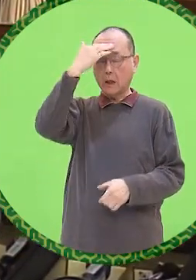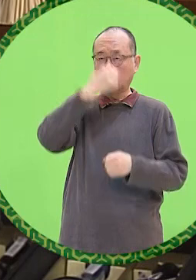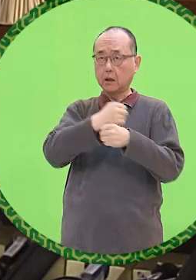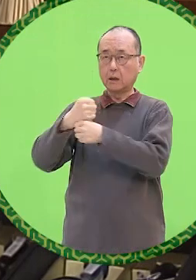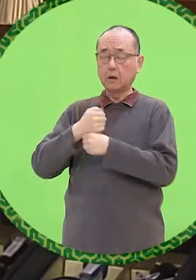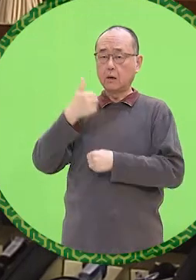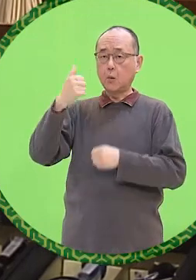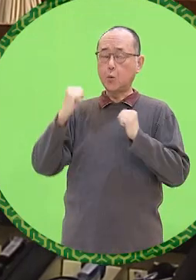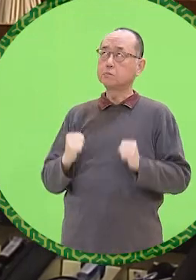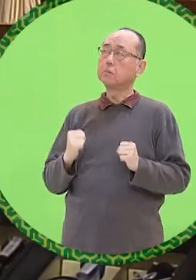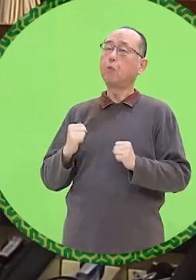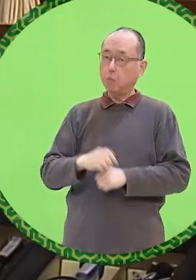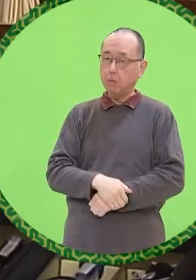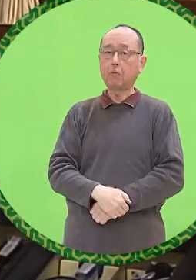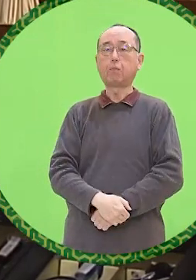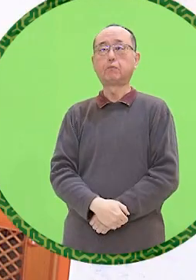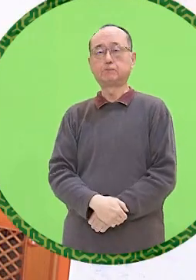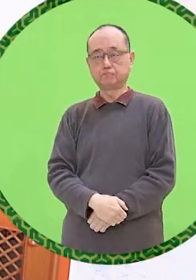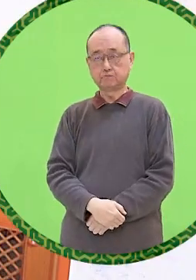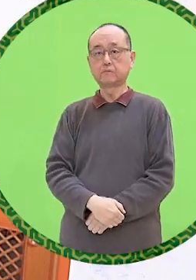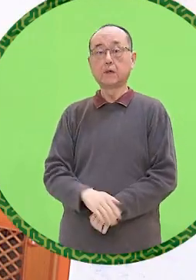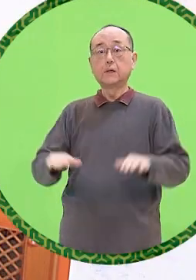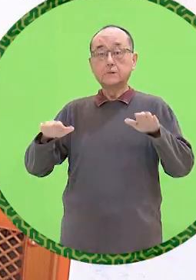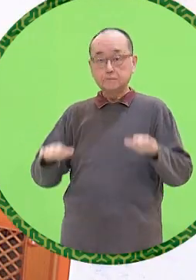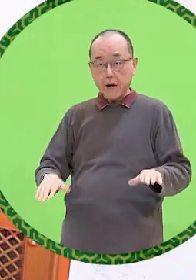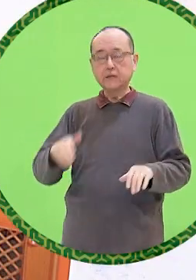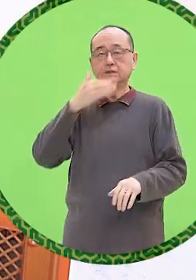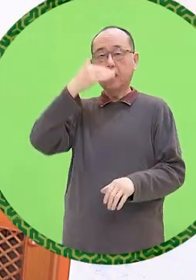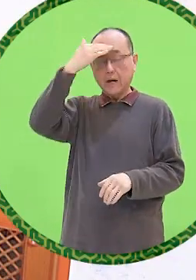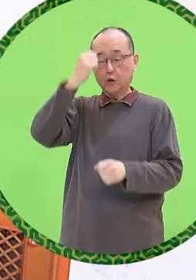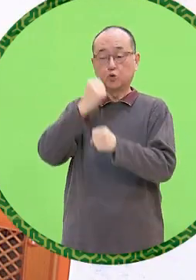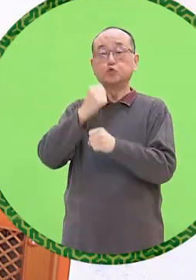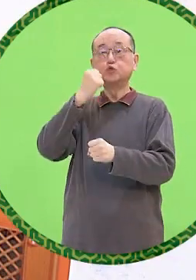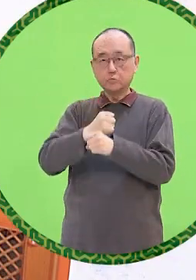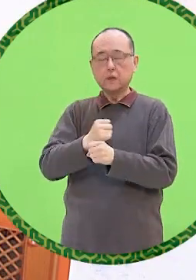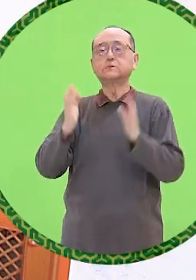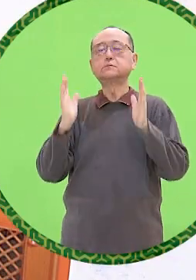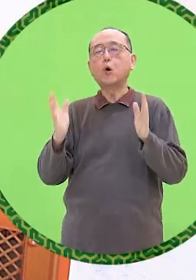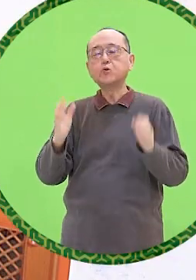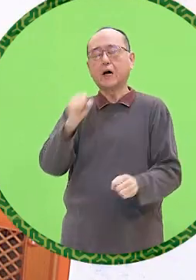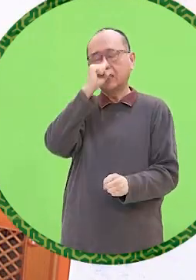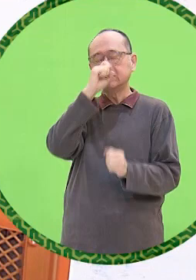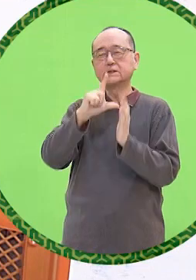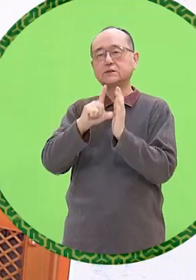んって言ってましたよね。 この時期は酒の仕込みシーズン。